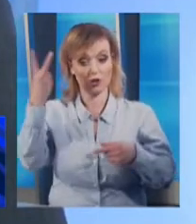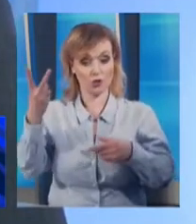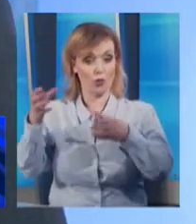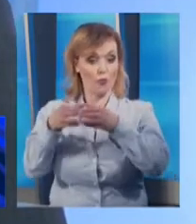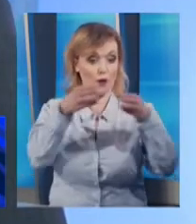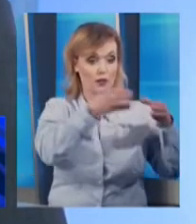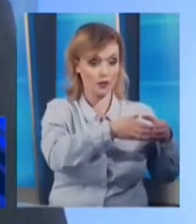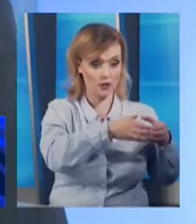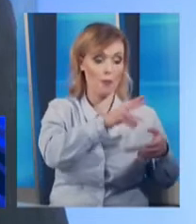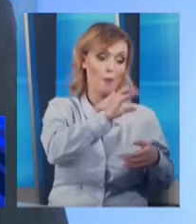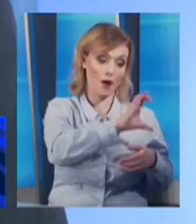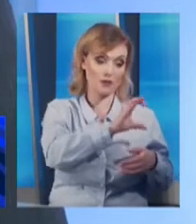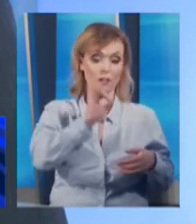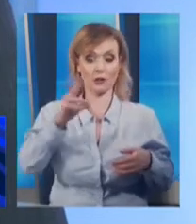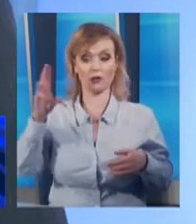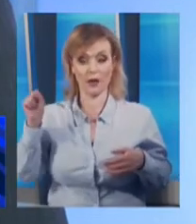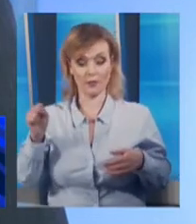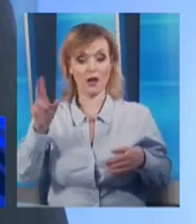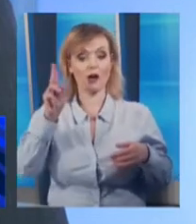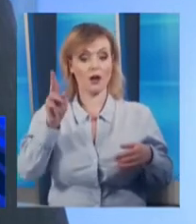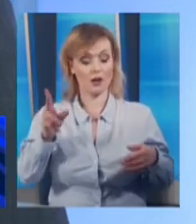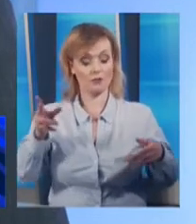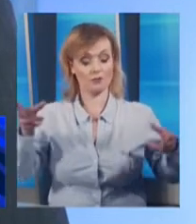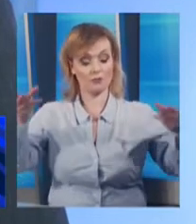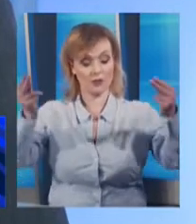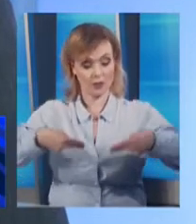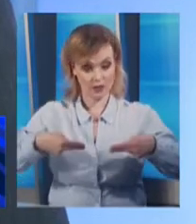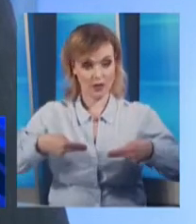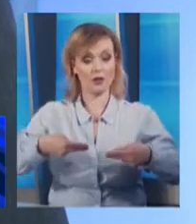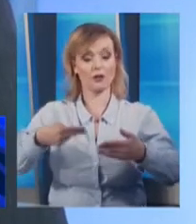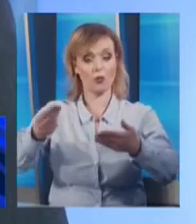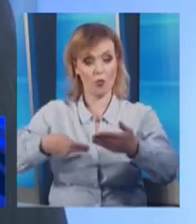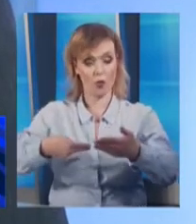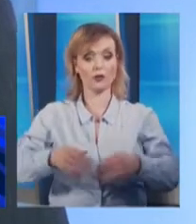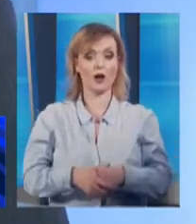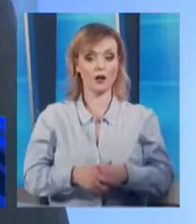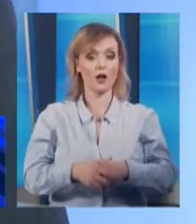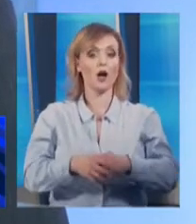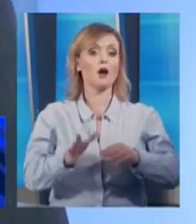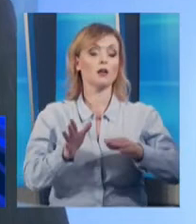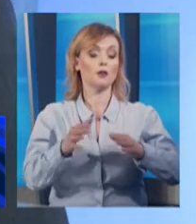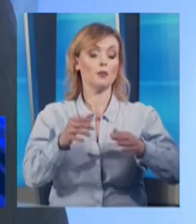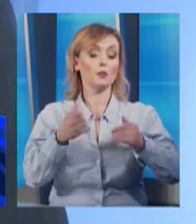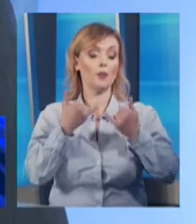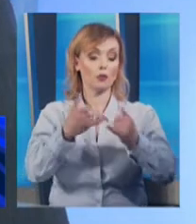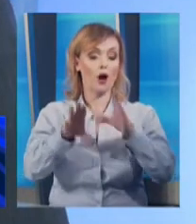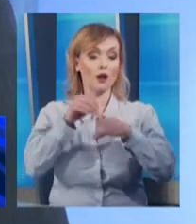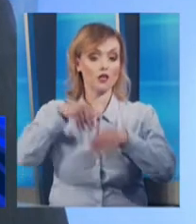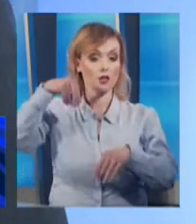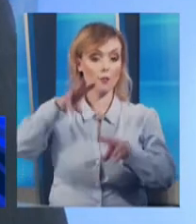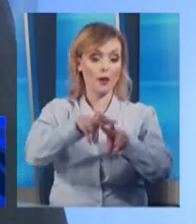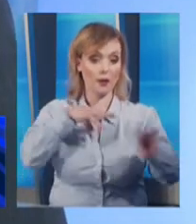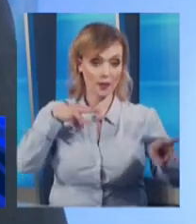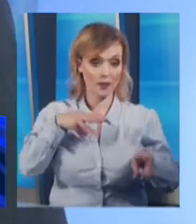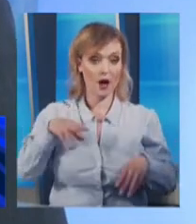care au semnat un acord pentru alegerile parlamentare. După alegerile parlamentare, aceste două